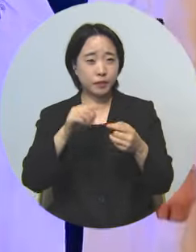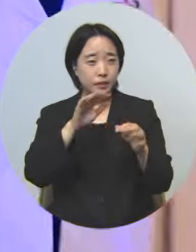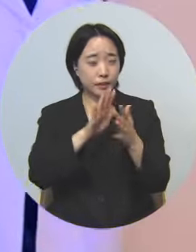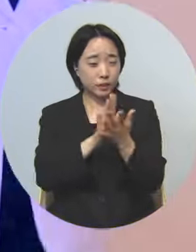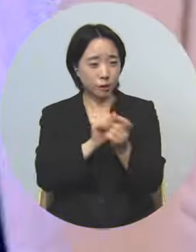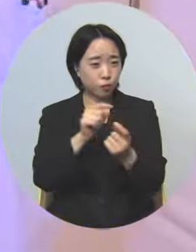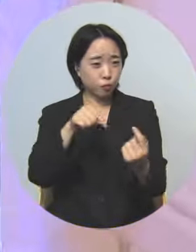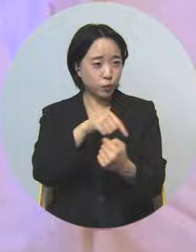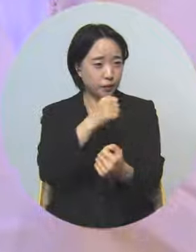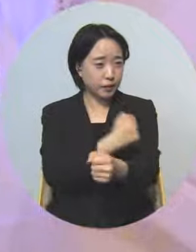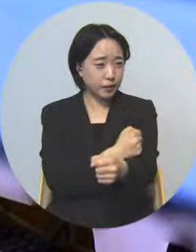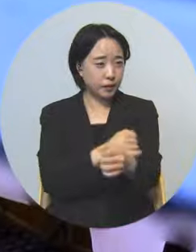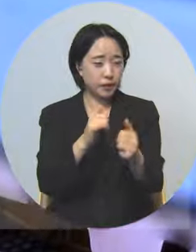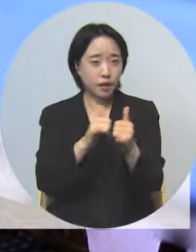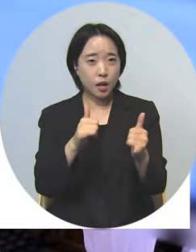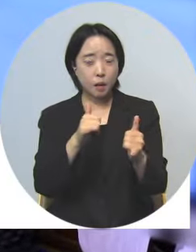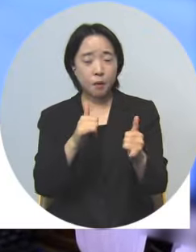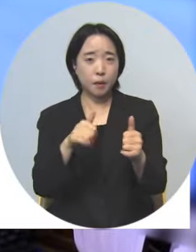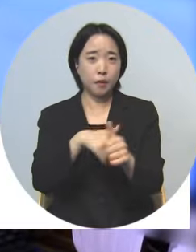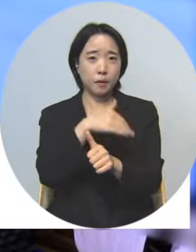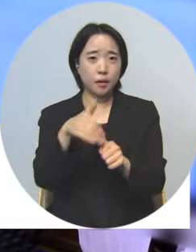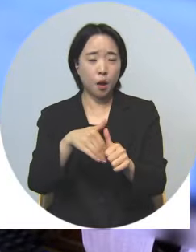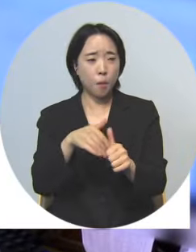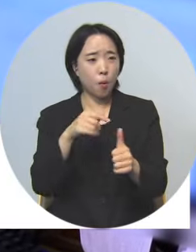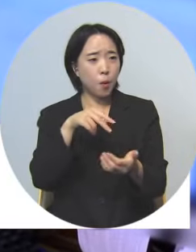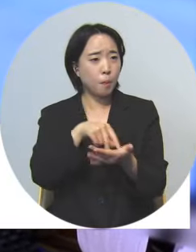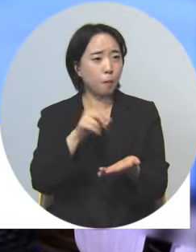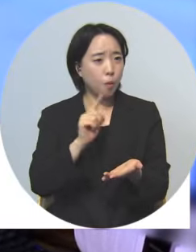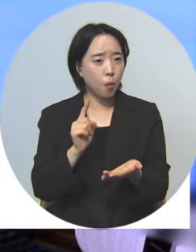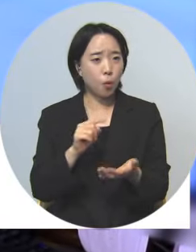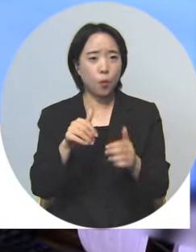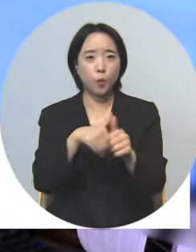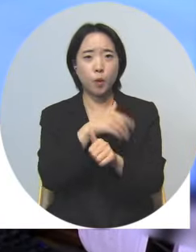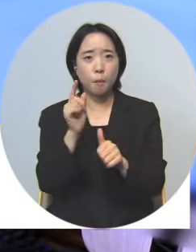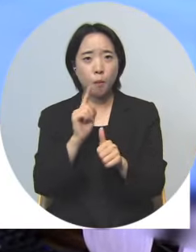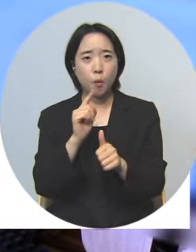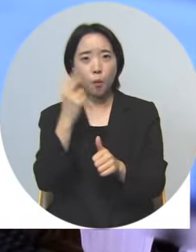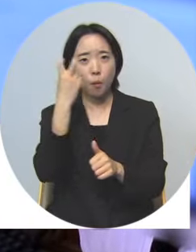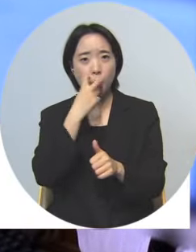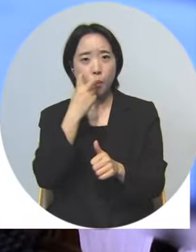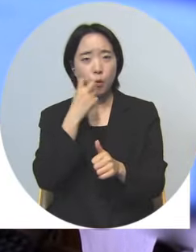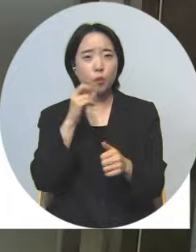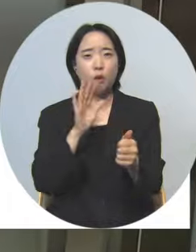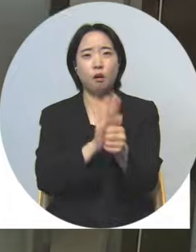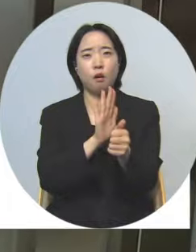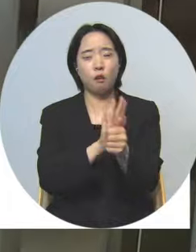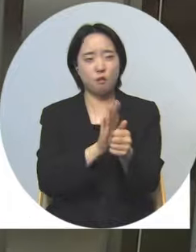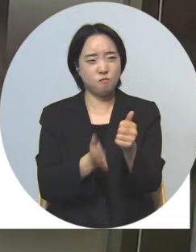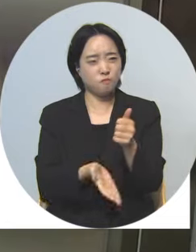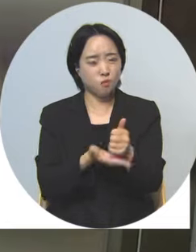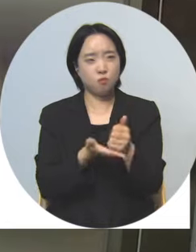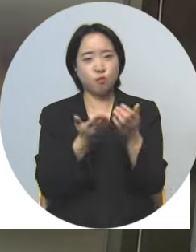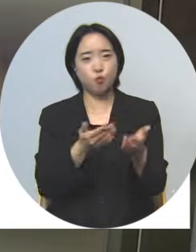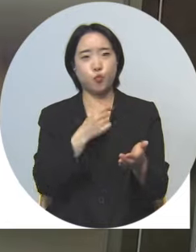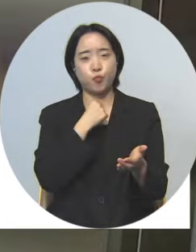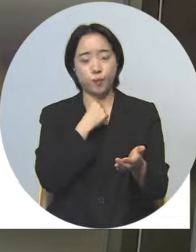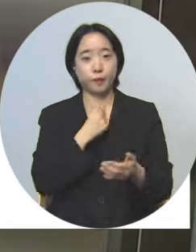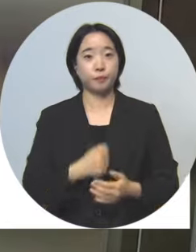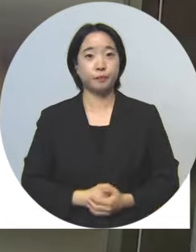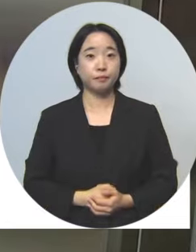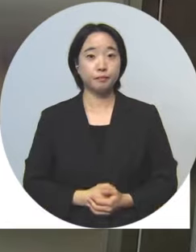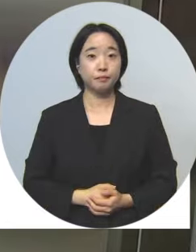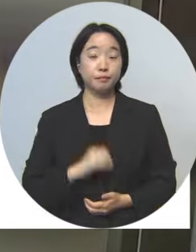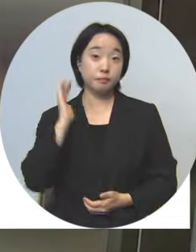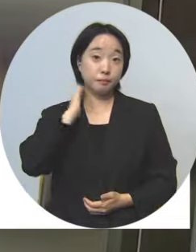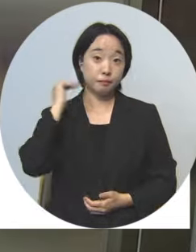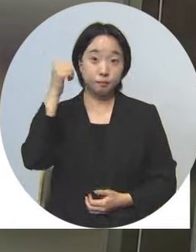의료진의 어려움이 커진만큼 이들의 목소리를 듣고 격려하기 위해서입니다 대통령 시사나 여덟 개 수석실